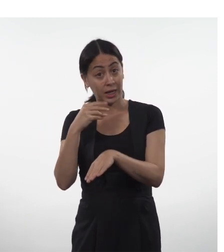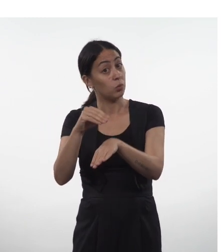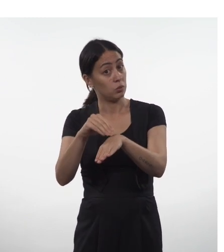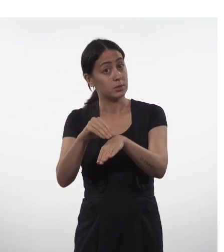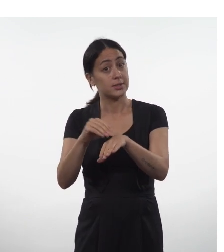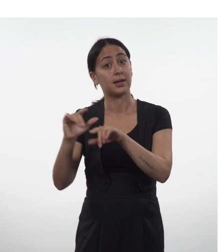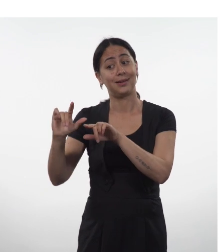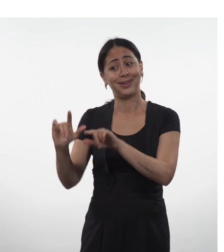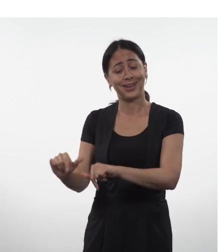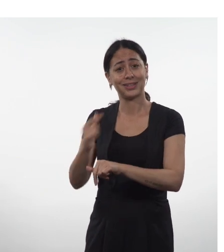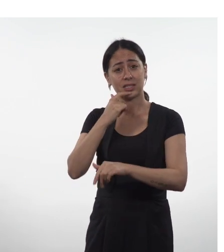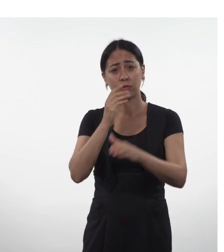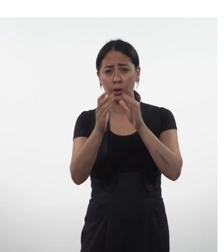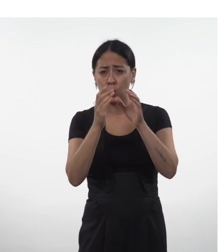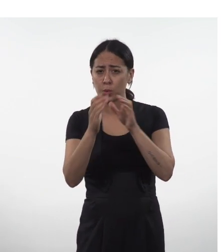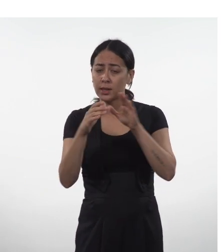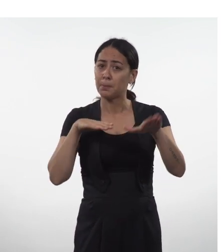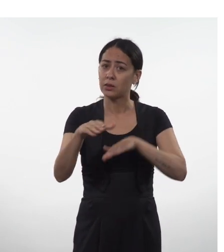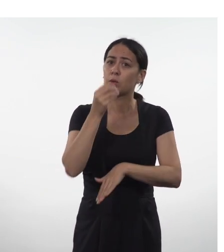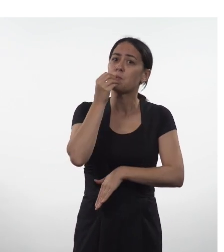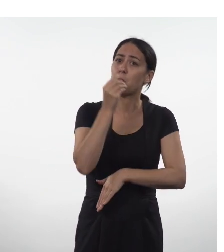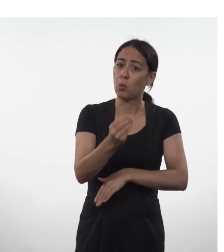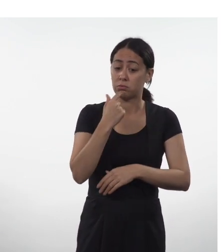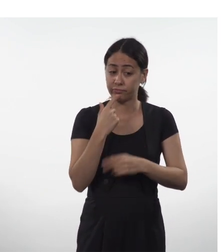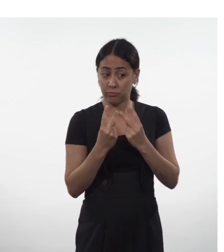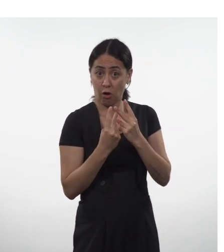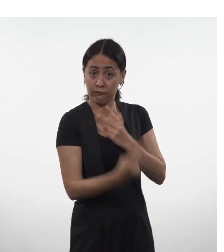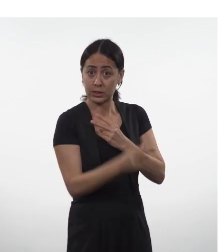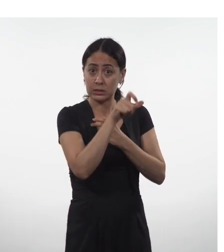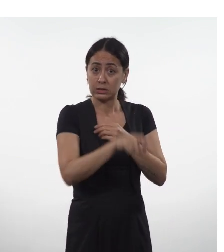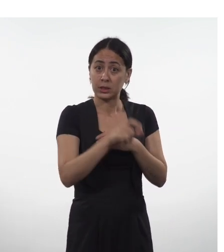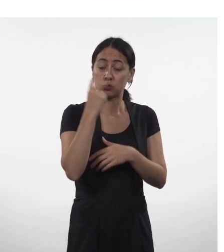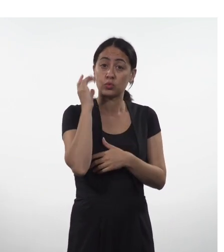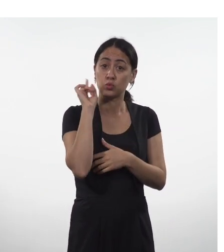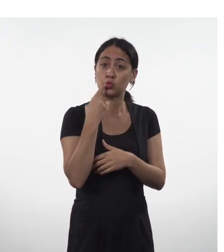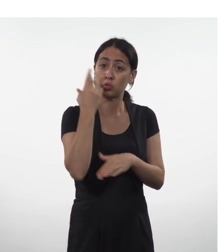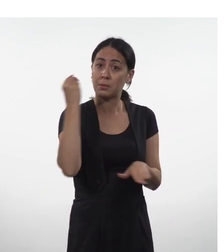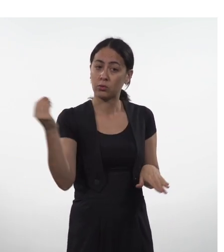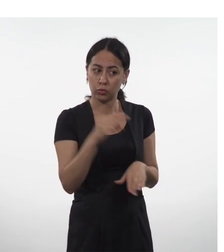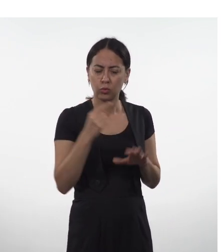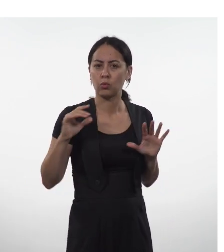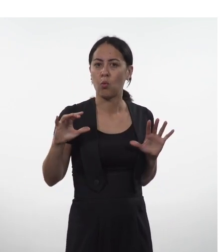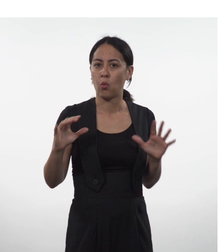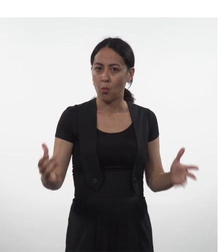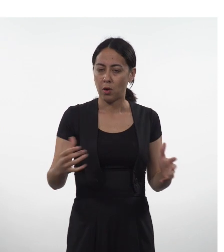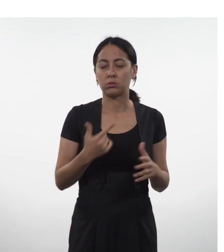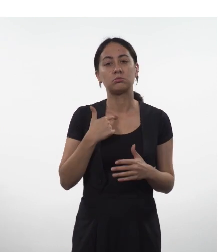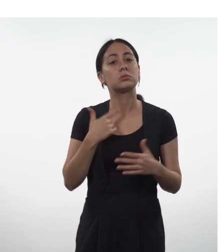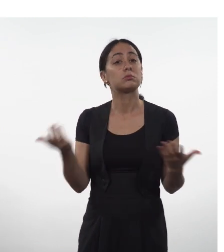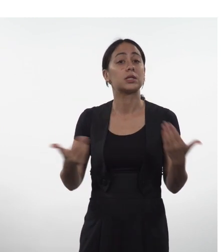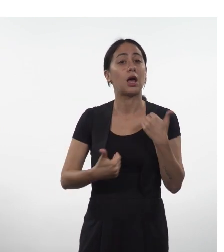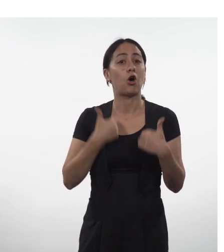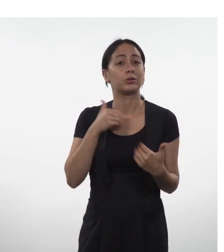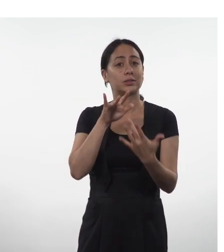de communiquer quand vous êtes face à une personne sourde ou malentendante. Et évidemment, HandiConnect, c'est aussi 60 autres thèmes